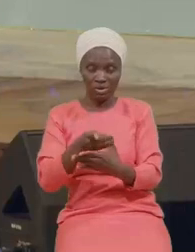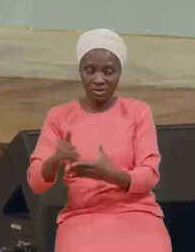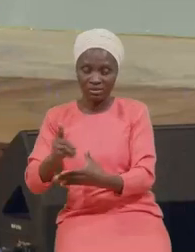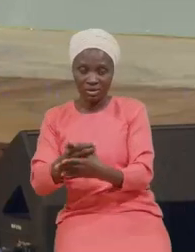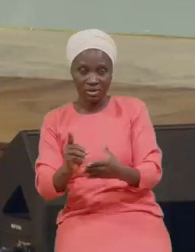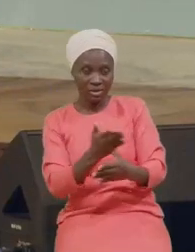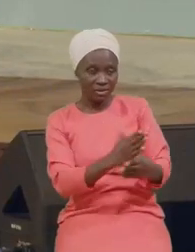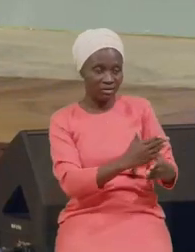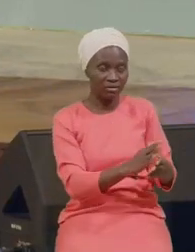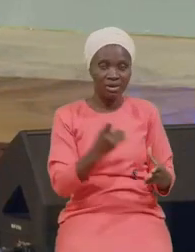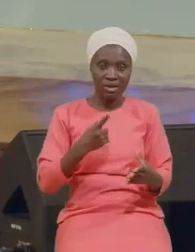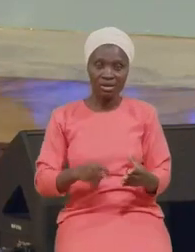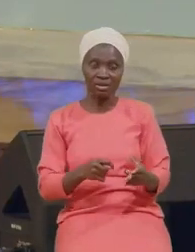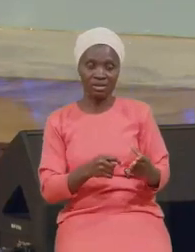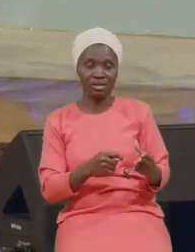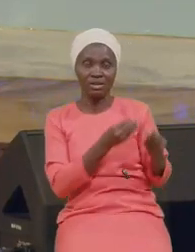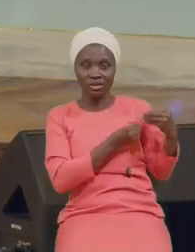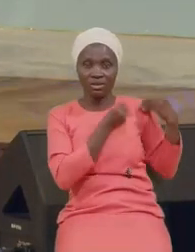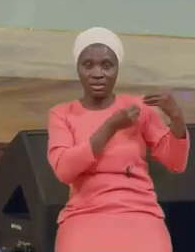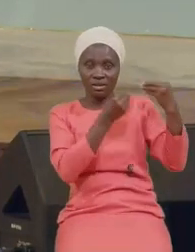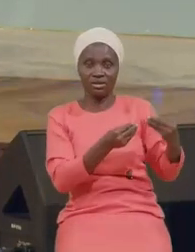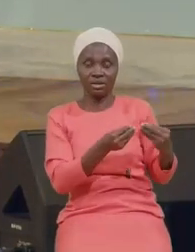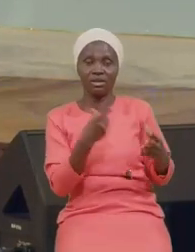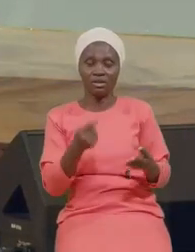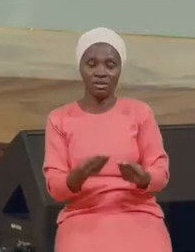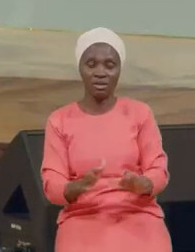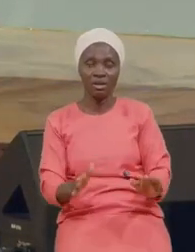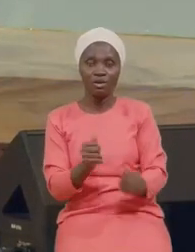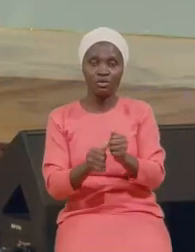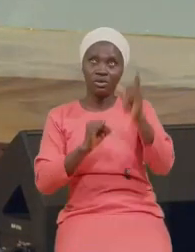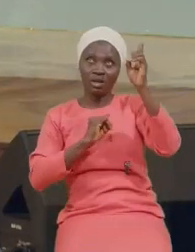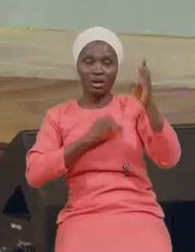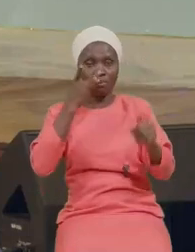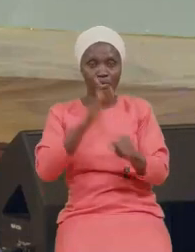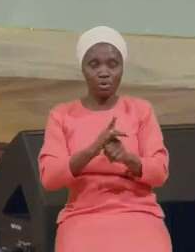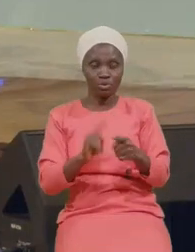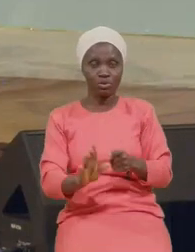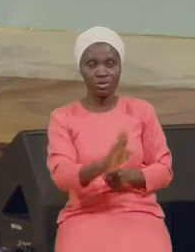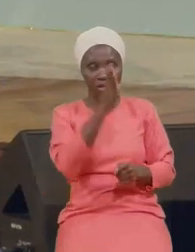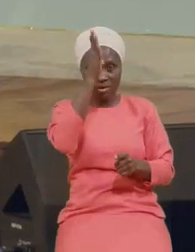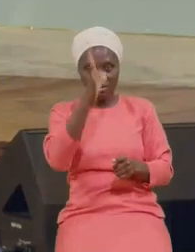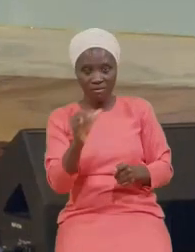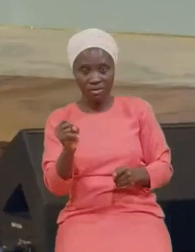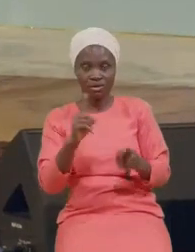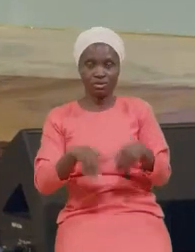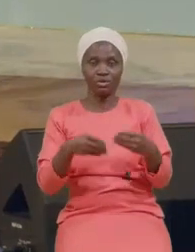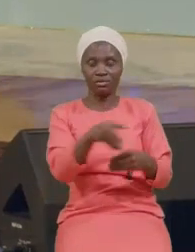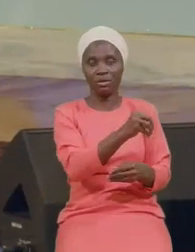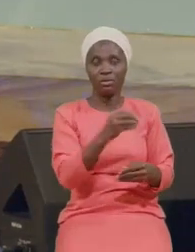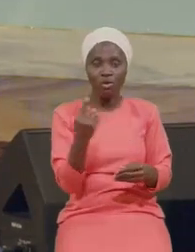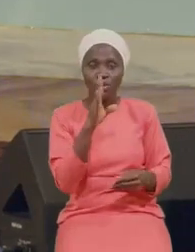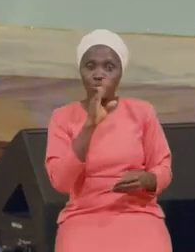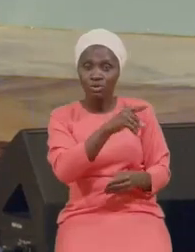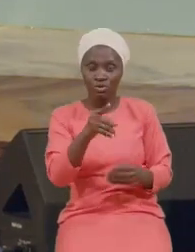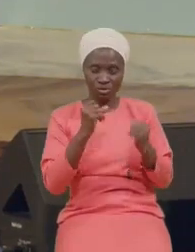j'ai juré à leur père de leur donner votre situation et est bon courage vous voyez